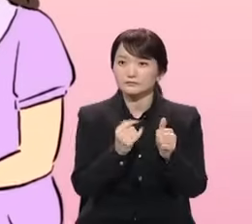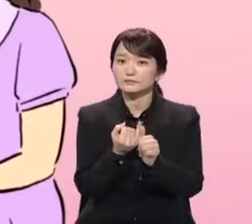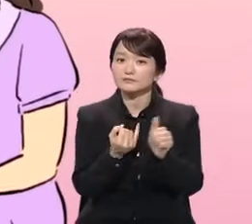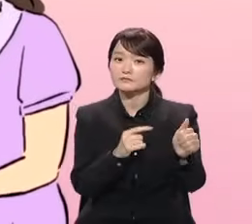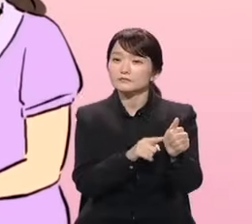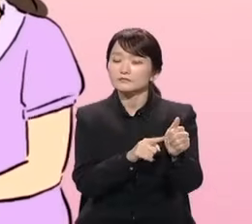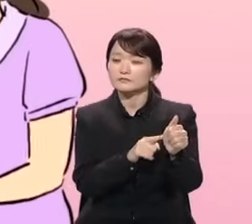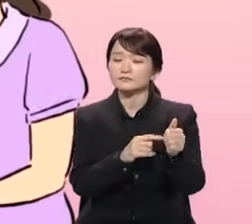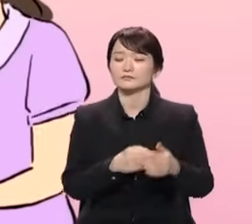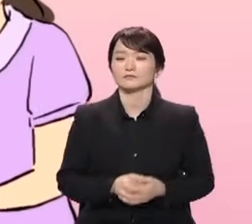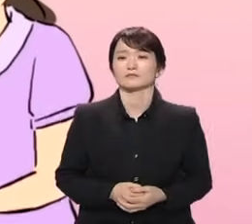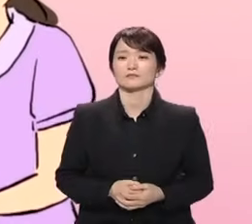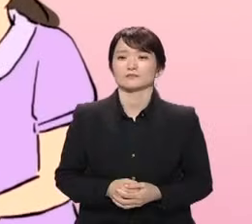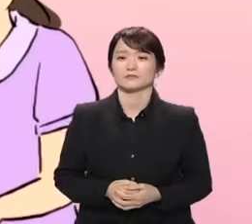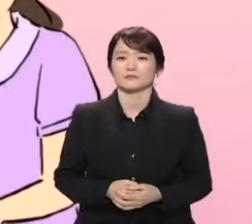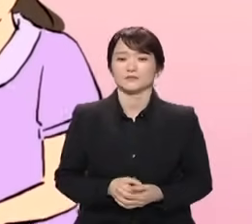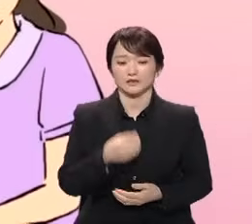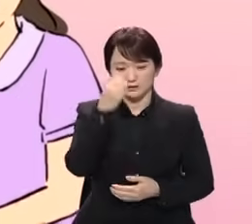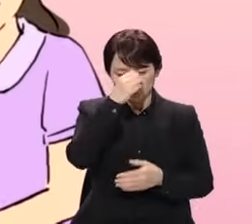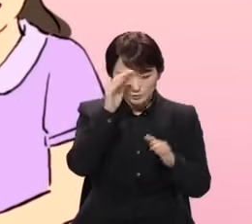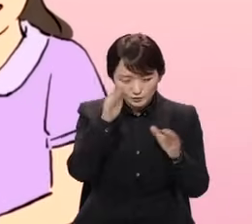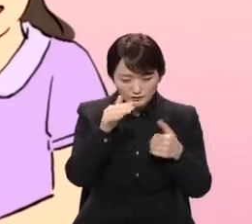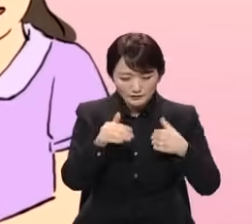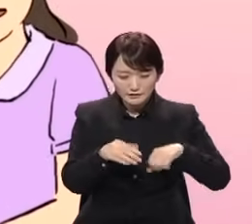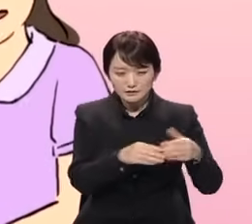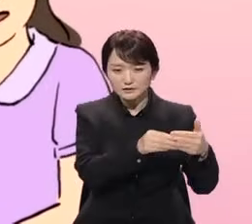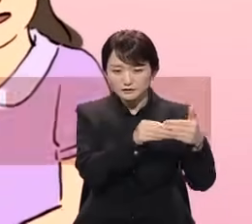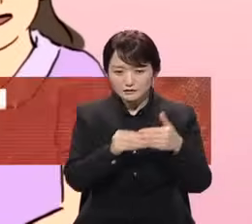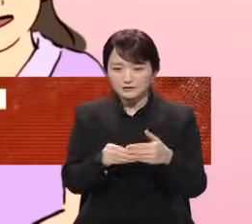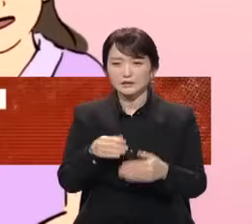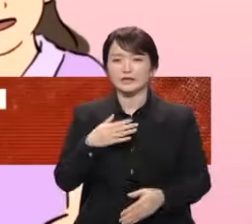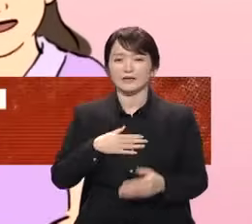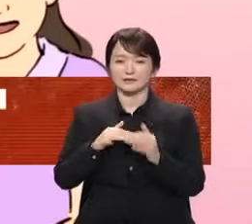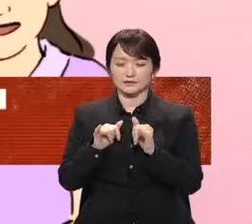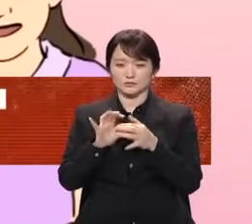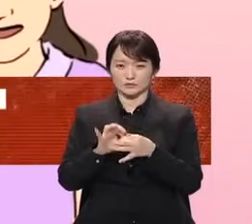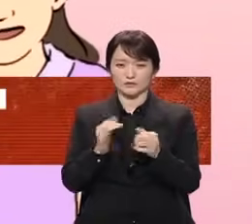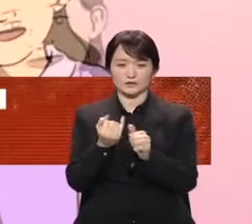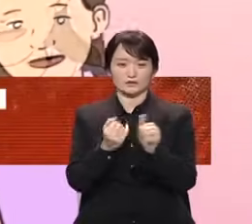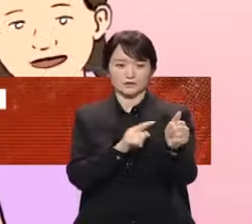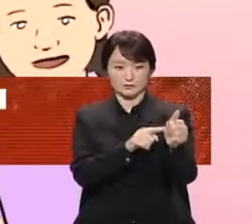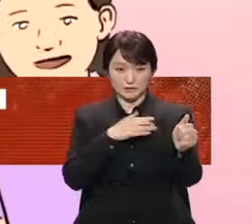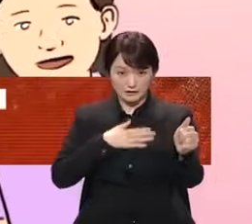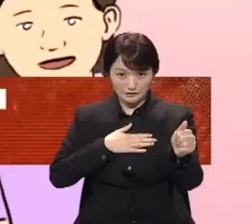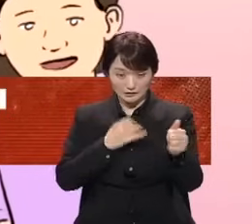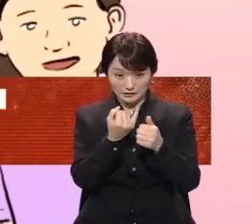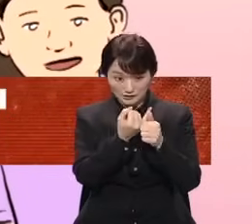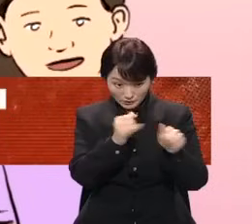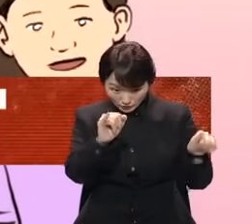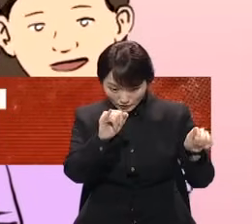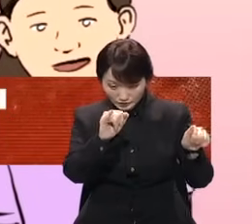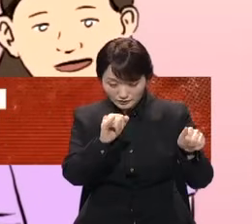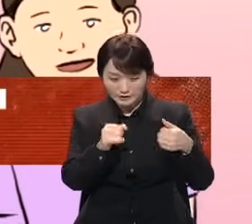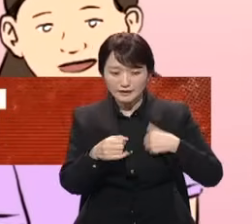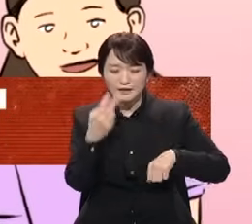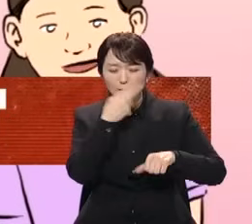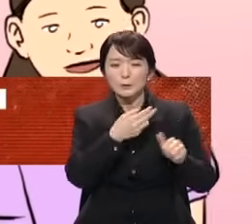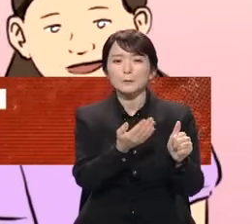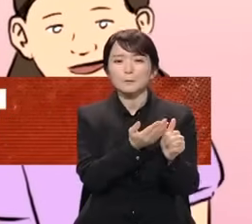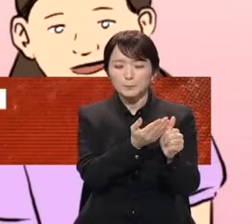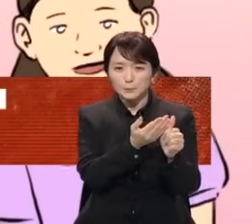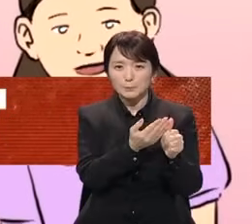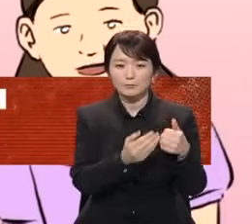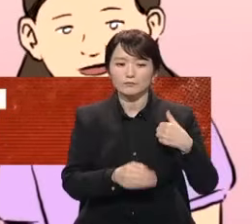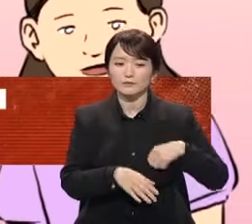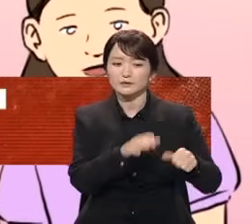당시에 고등학생 아들 한 명을 데리고 왔습니다. 당시 지인 소개로 남편 알게 됐는데 이혼했는데 아들을 키우고 있네. 아, 이혼하면서 아이를